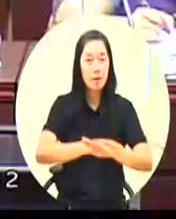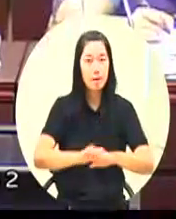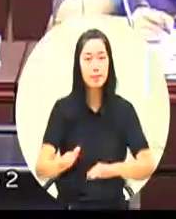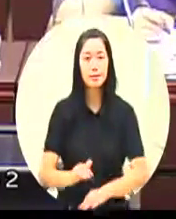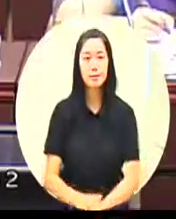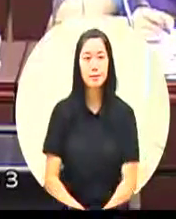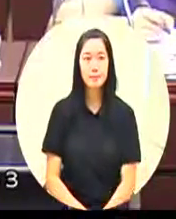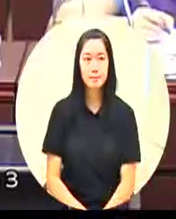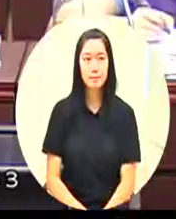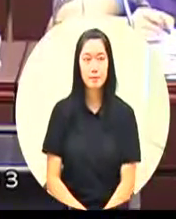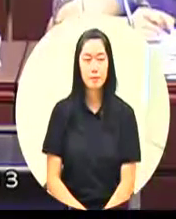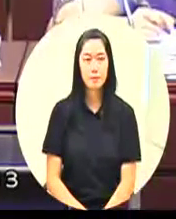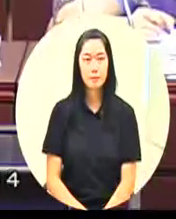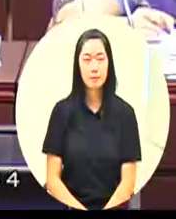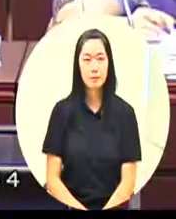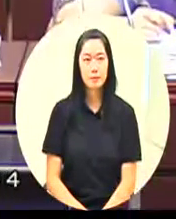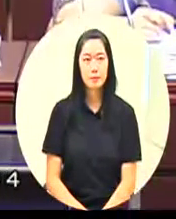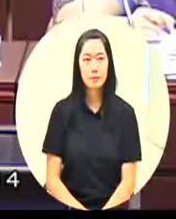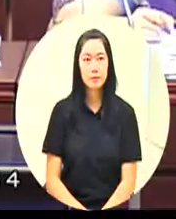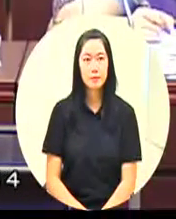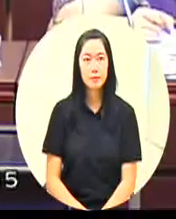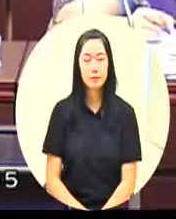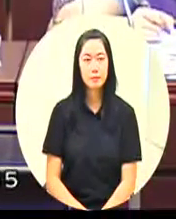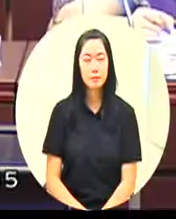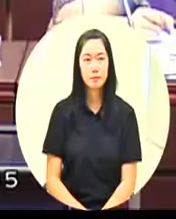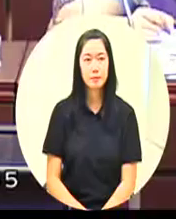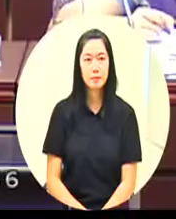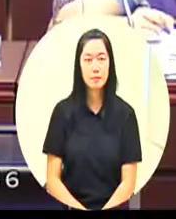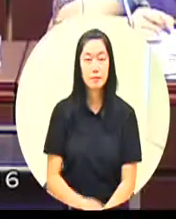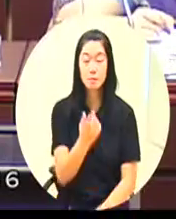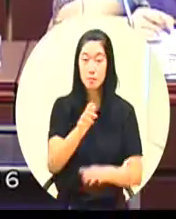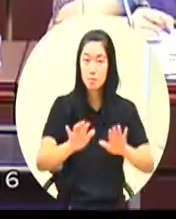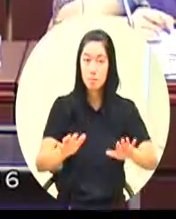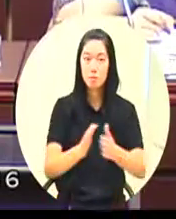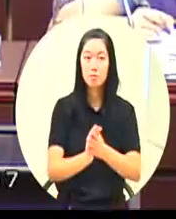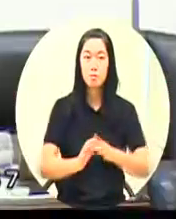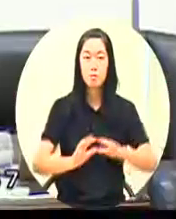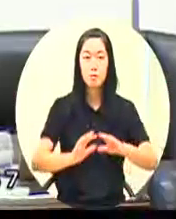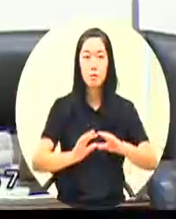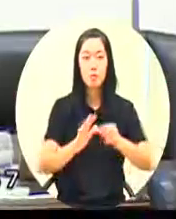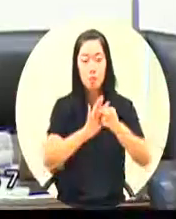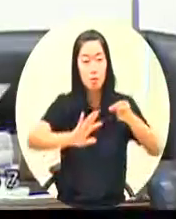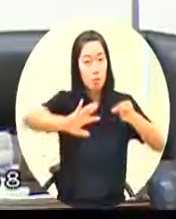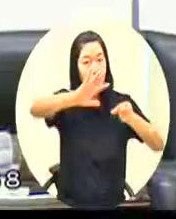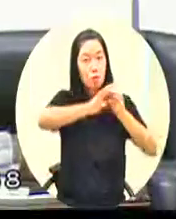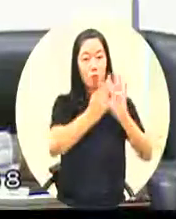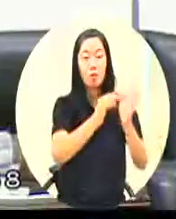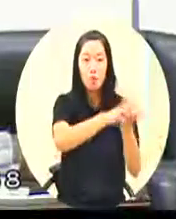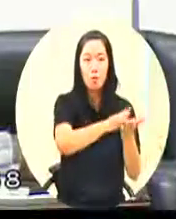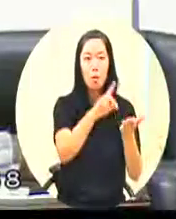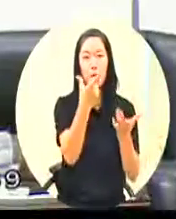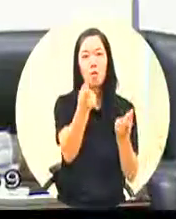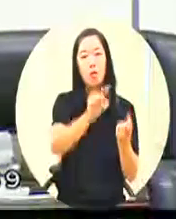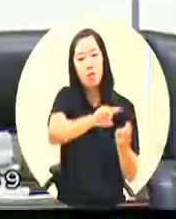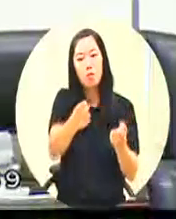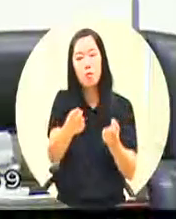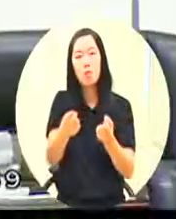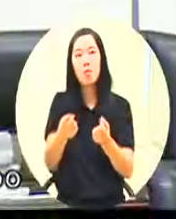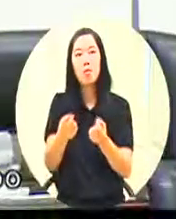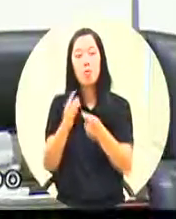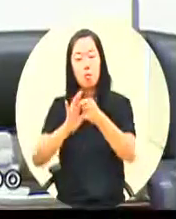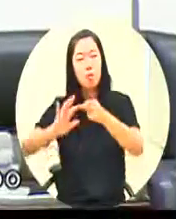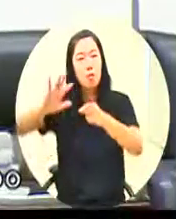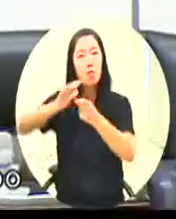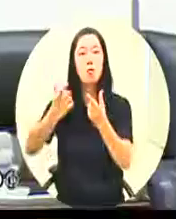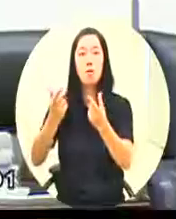个十二年免试入学来解决这个问题。 你现在国中解决的到高中，高中解的一样到大学，好，